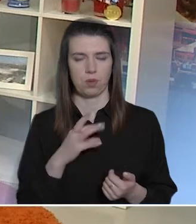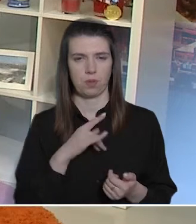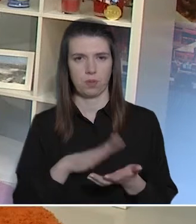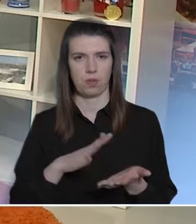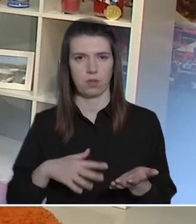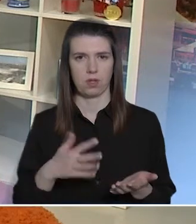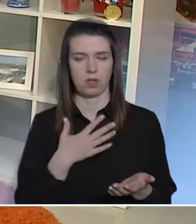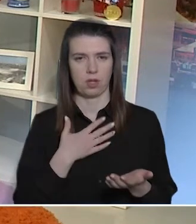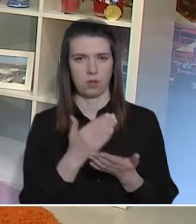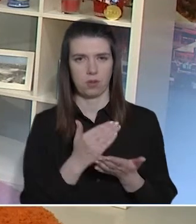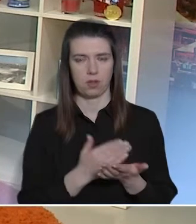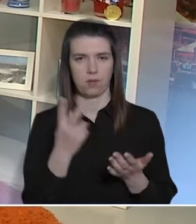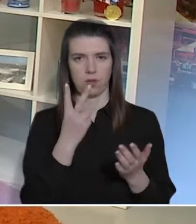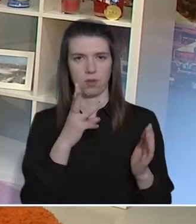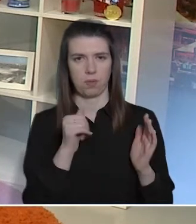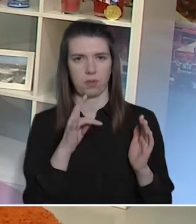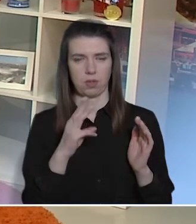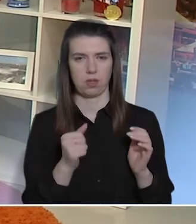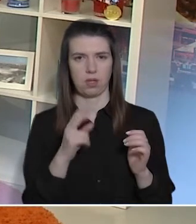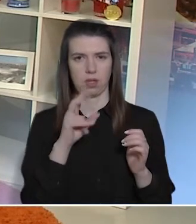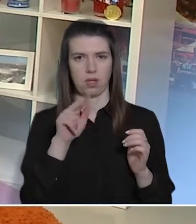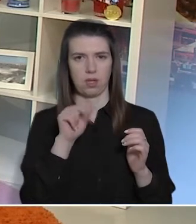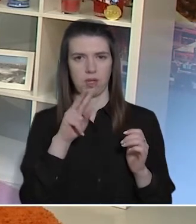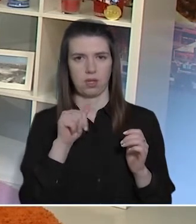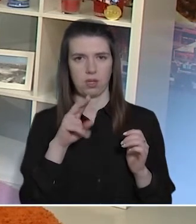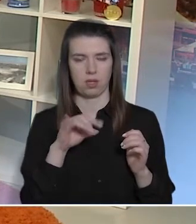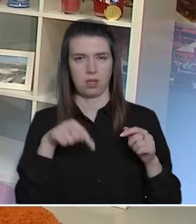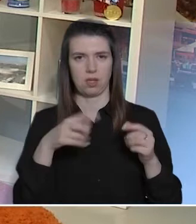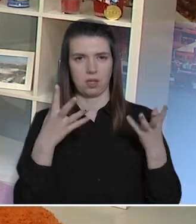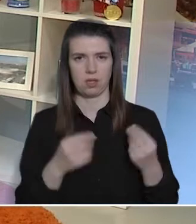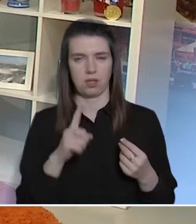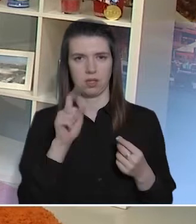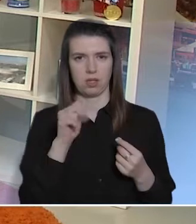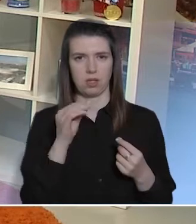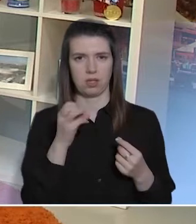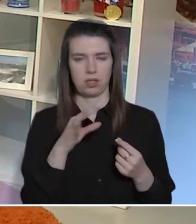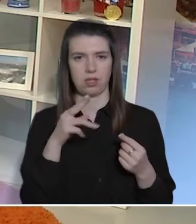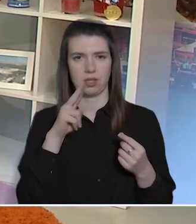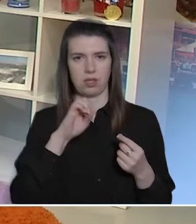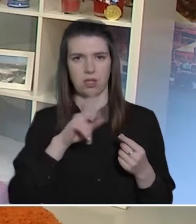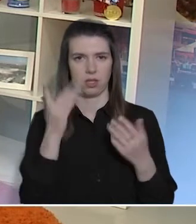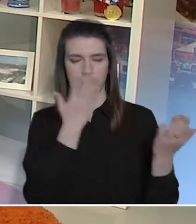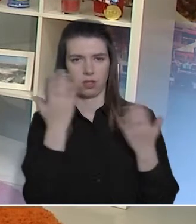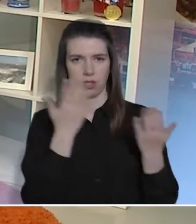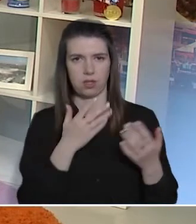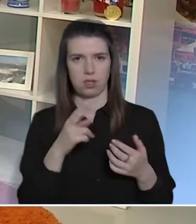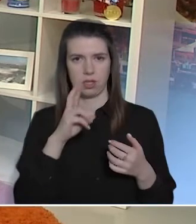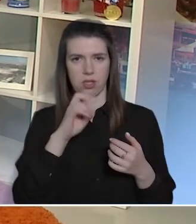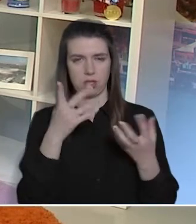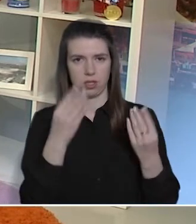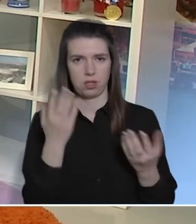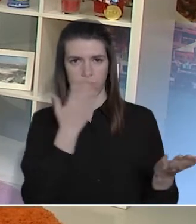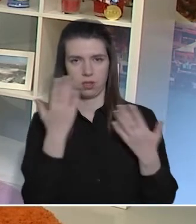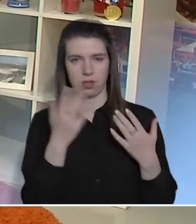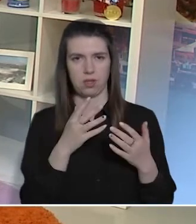Ну, а мы продолжаем нашу программу. 2 марта на календаре, и этот день значится как день чтения. Вот удивительно, что день